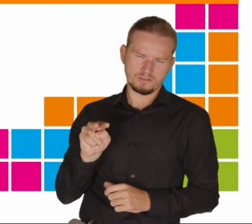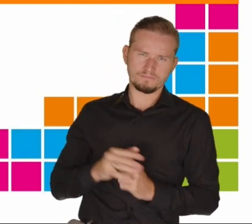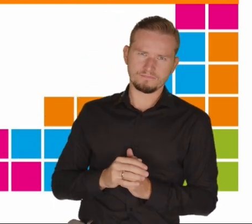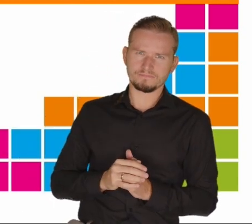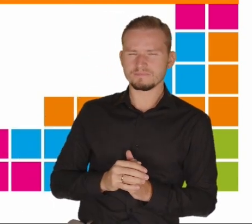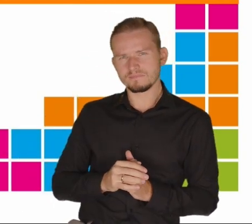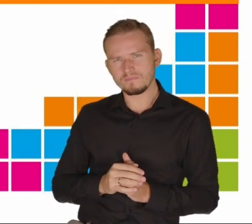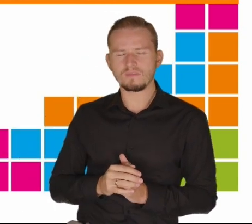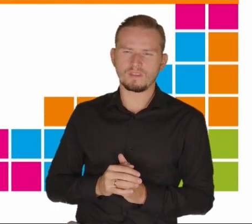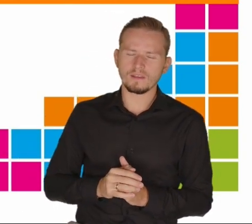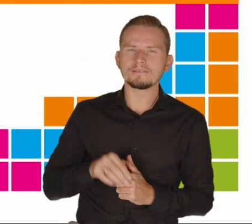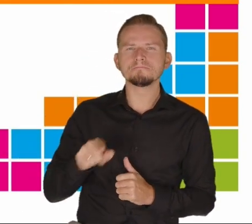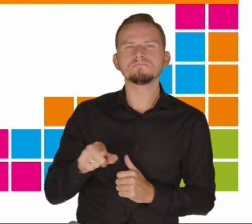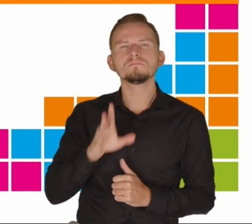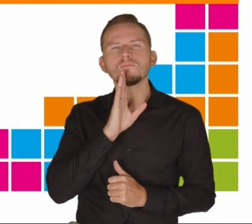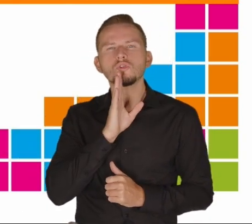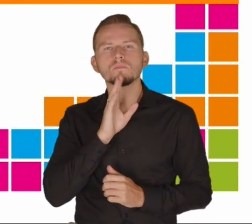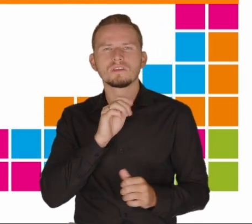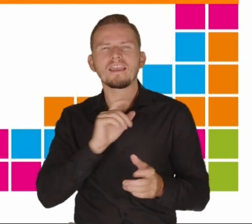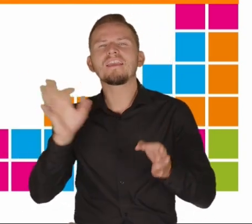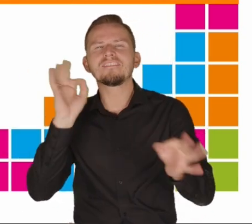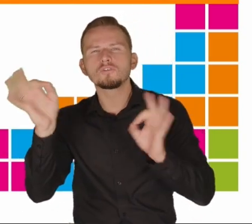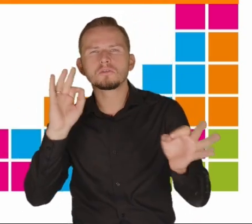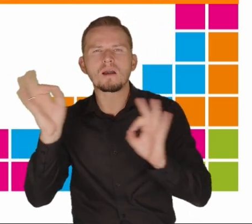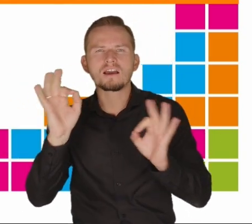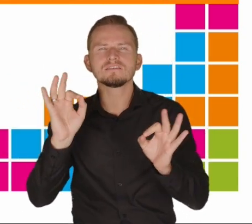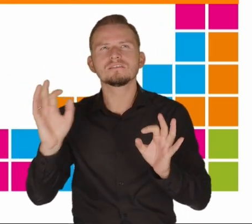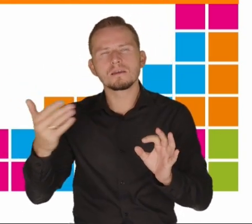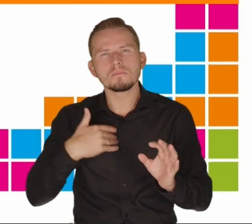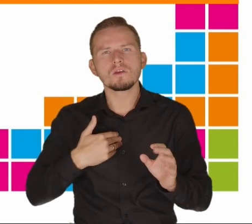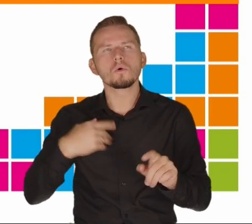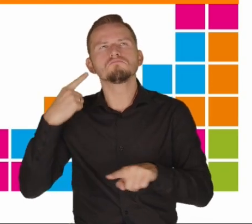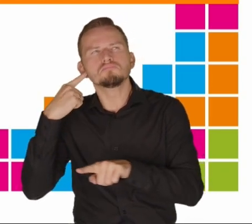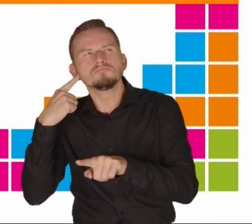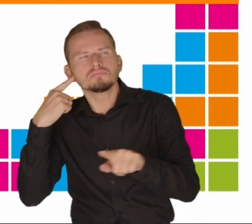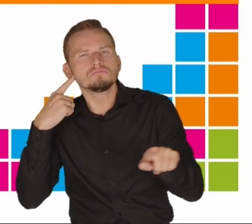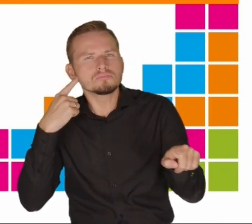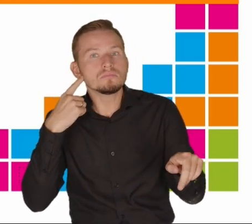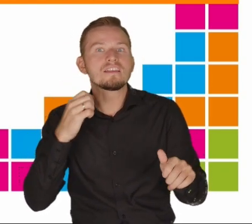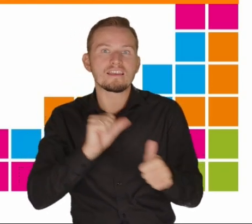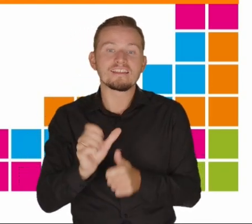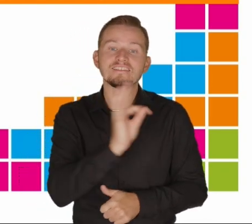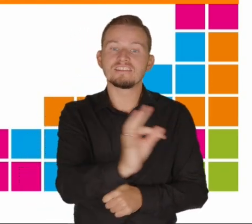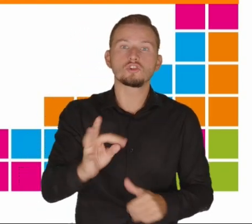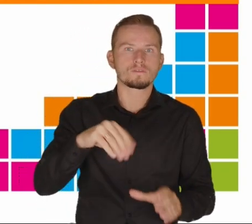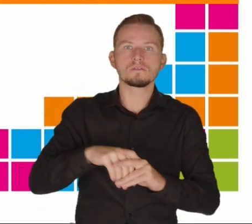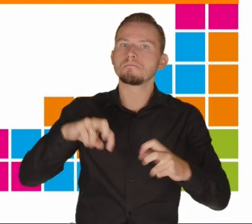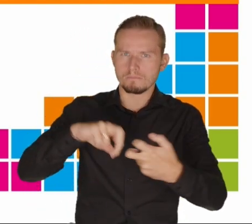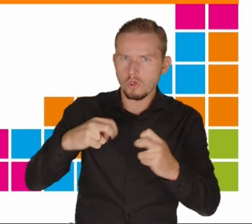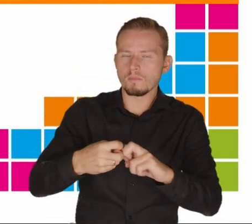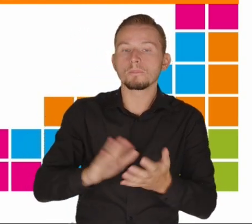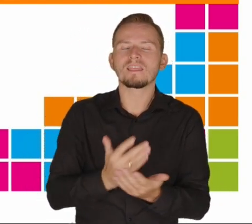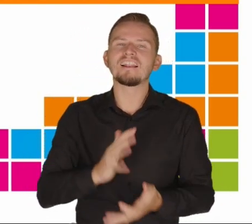takie pojedyncze doniesienia mówiące na temat takich wyzwań, które się pojawiają w TikToku. W literaturze przedmiotu